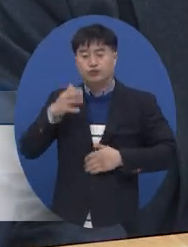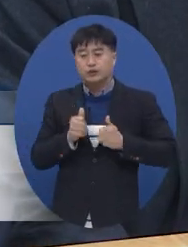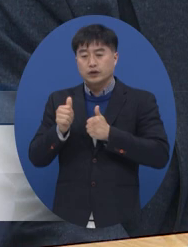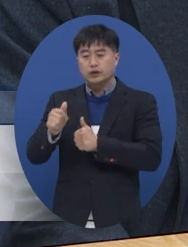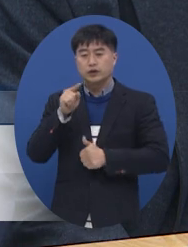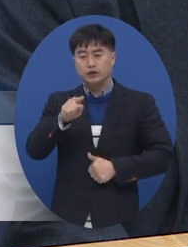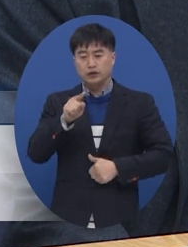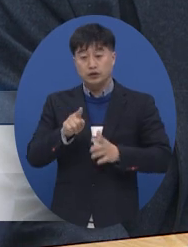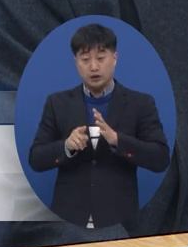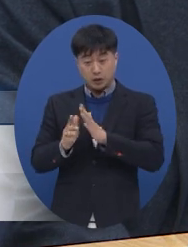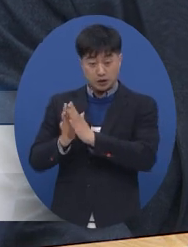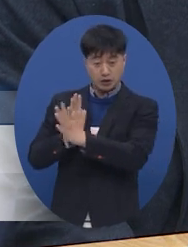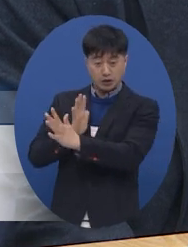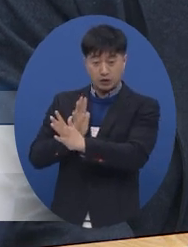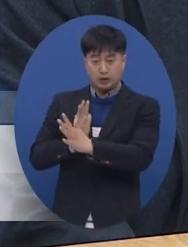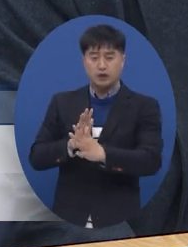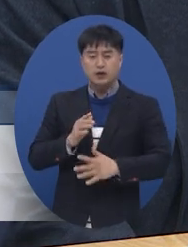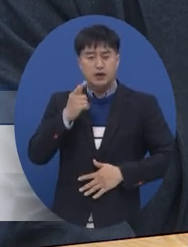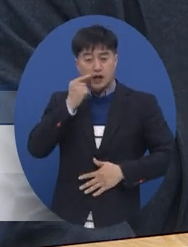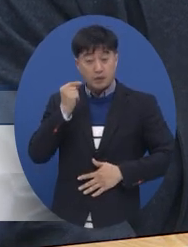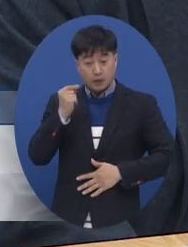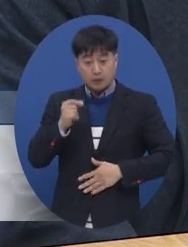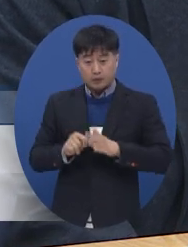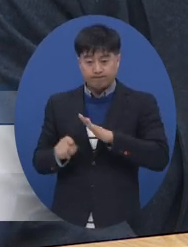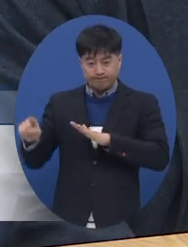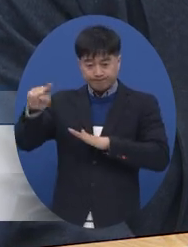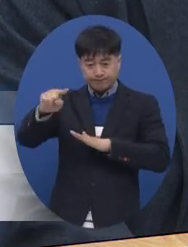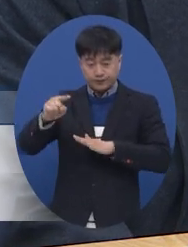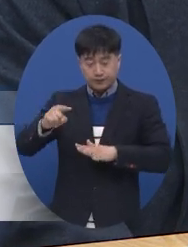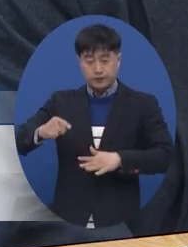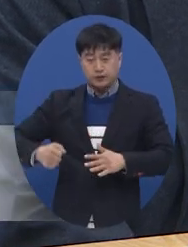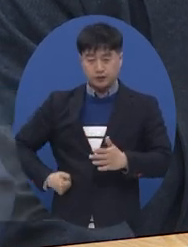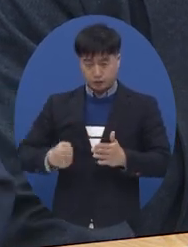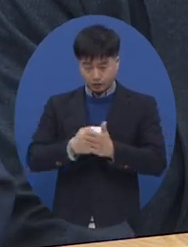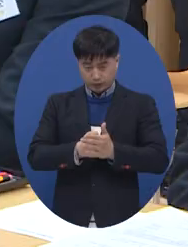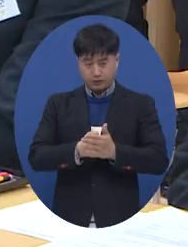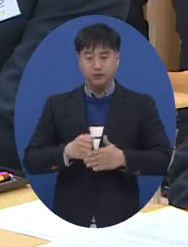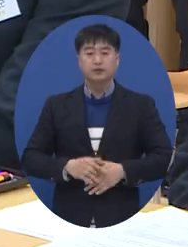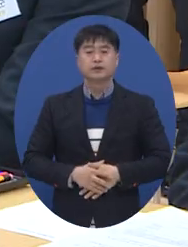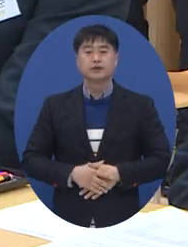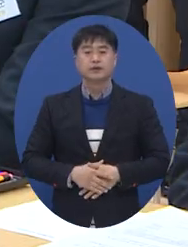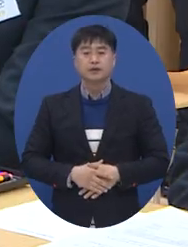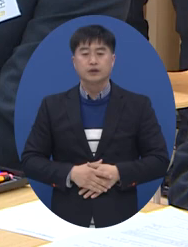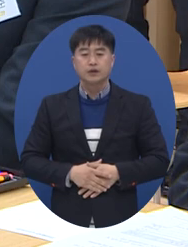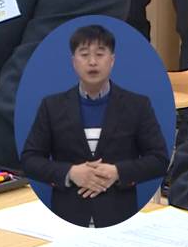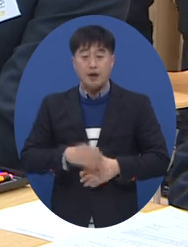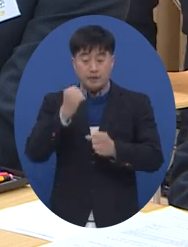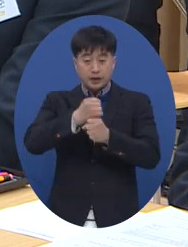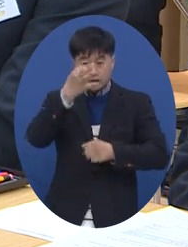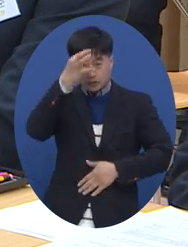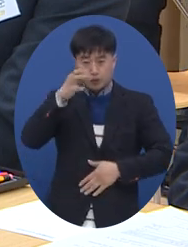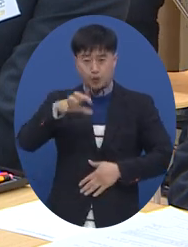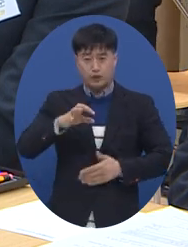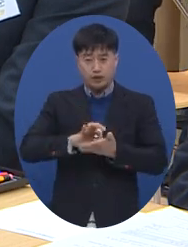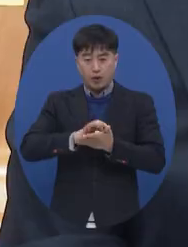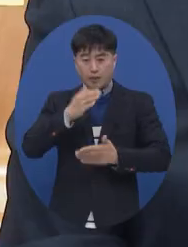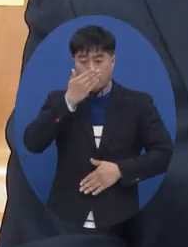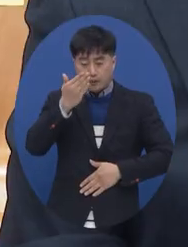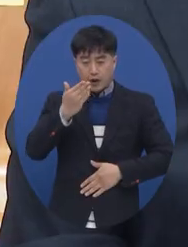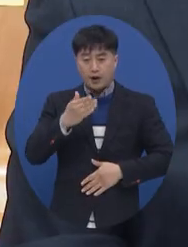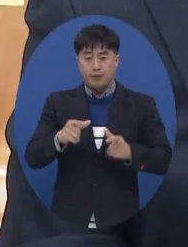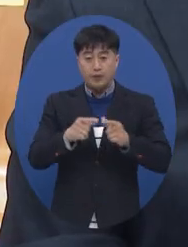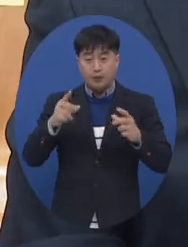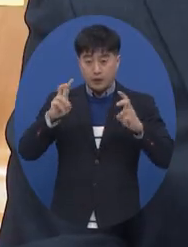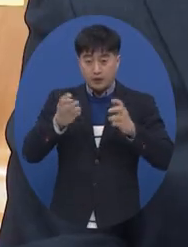따르는 이런 선도 대열에서 사실은 일본을 제끼고 어떤 그런 각오를 가지고. 개발된 기술은 현장에서 써먹을 수 있게